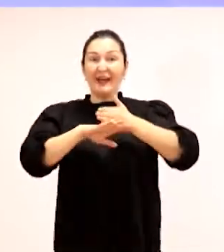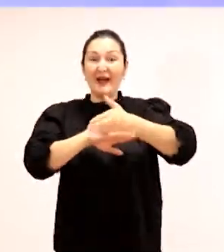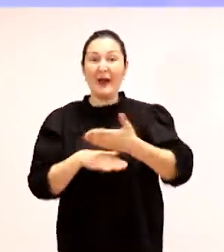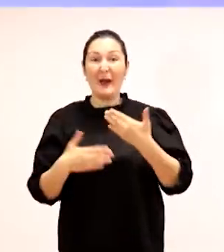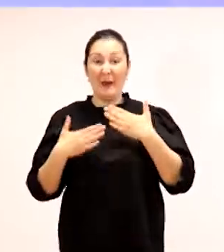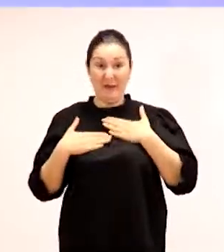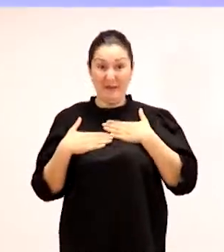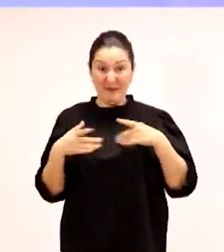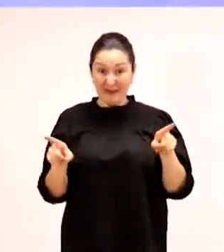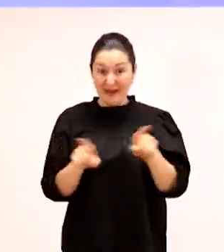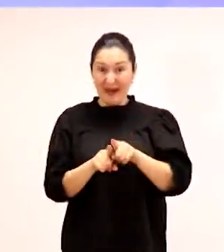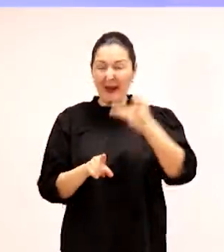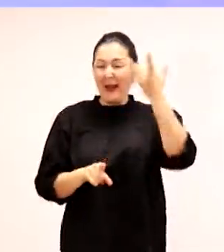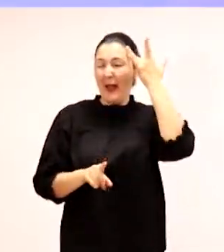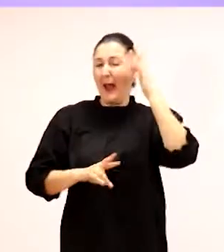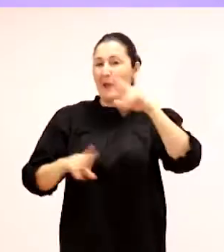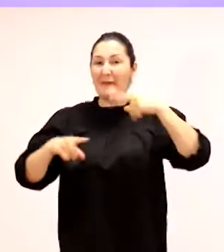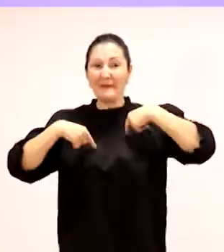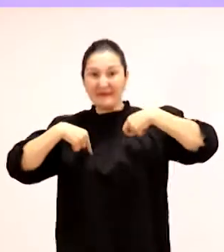меня день рождения.